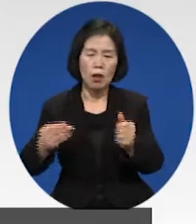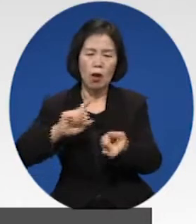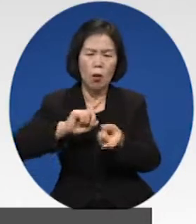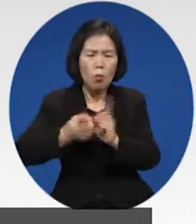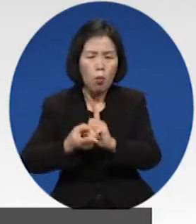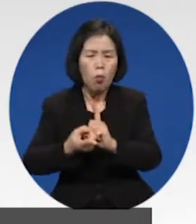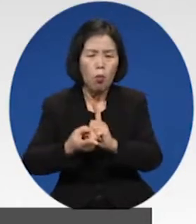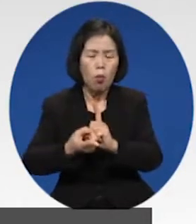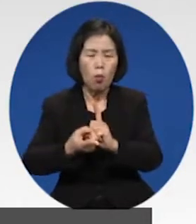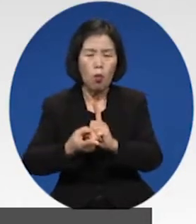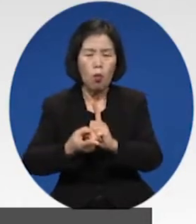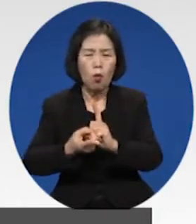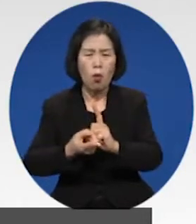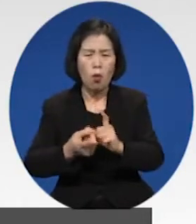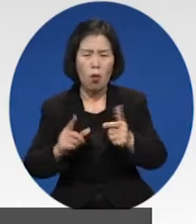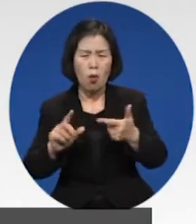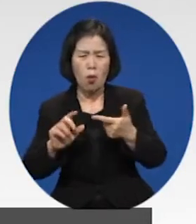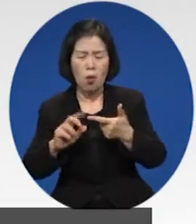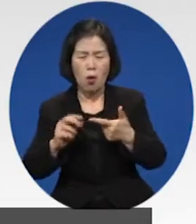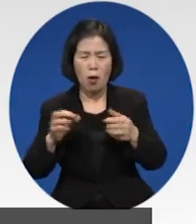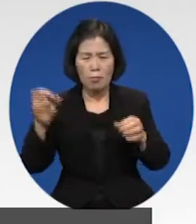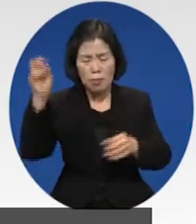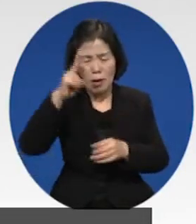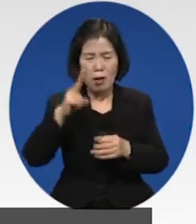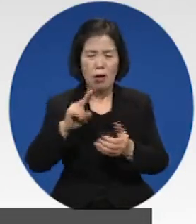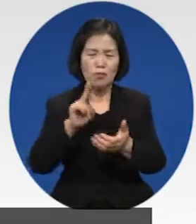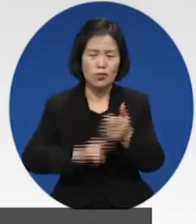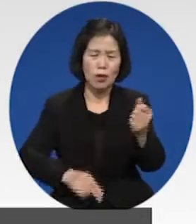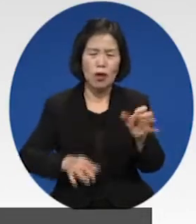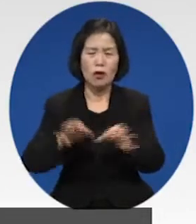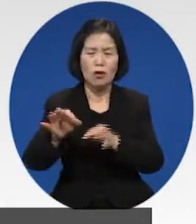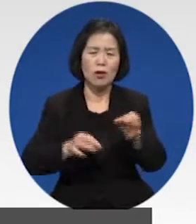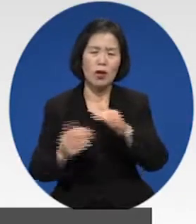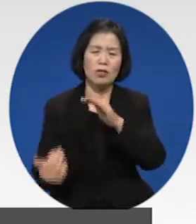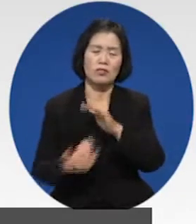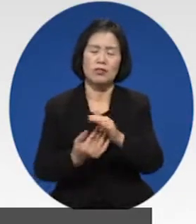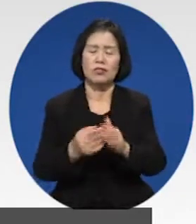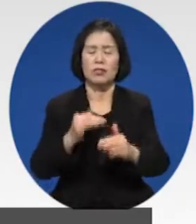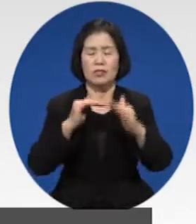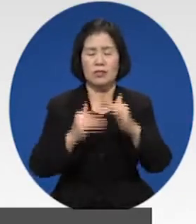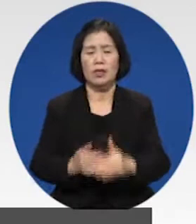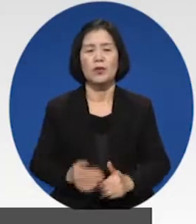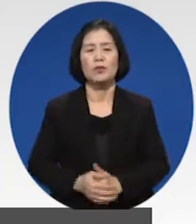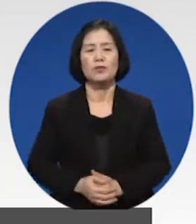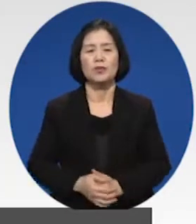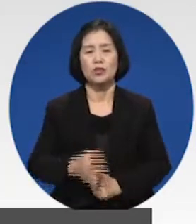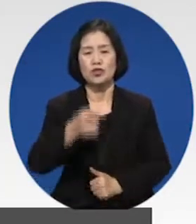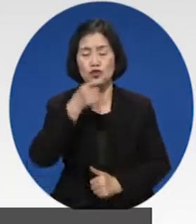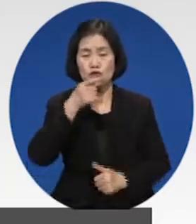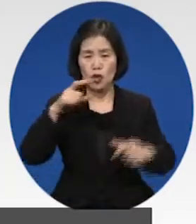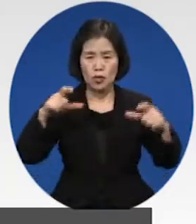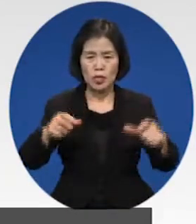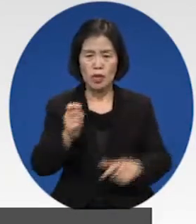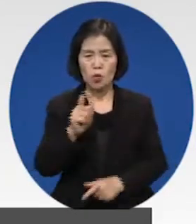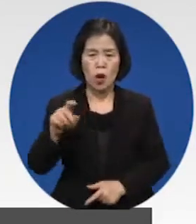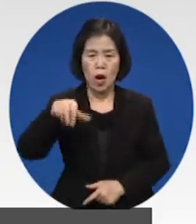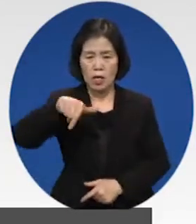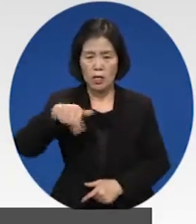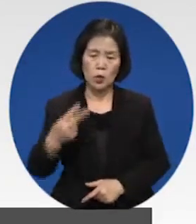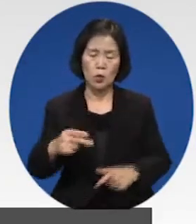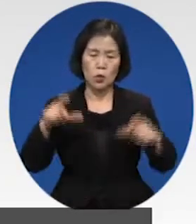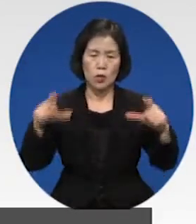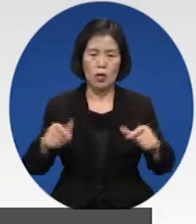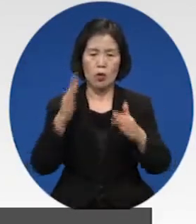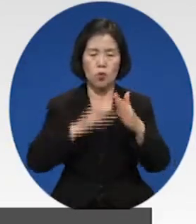분양권 으로 바뀌어서 거래가 이루어지고 있다는 내용을 다루고 있습니다 지금 수원시 광교신도시 이내에 이를